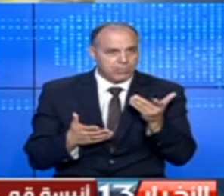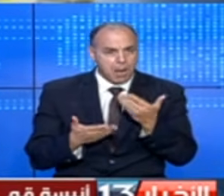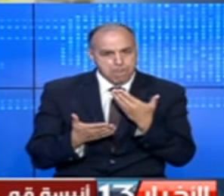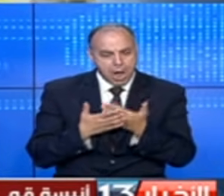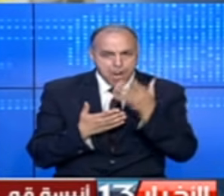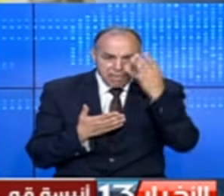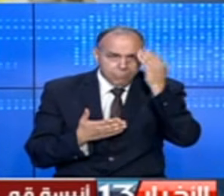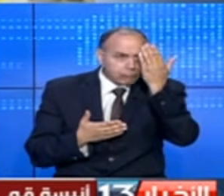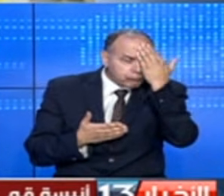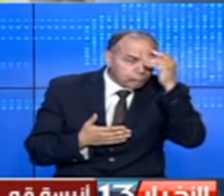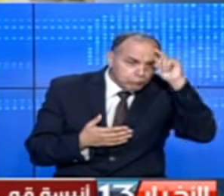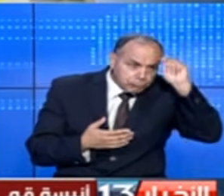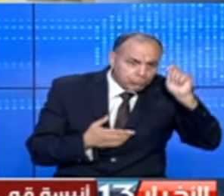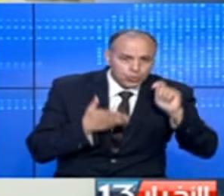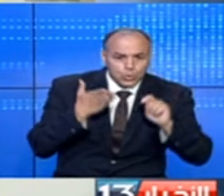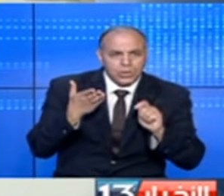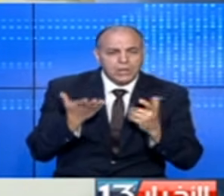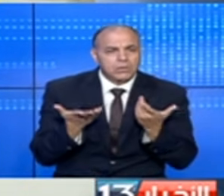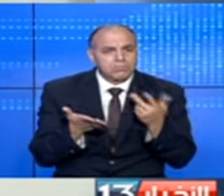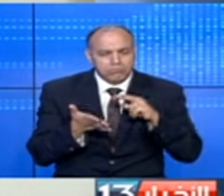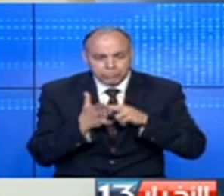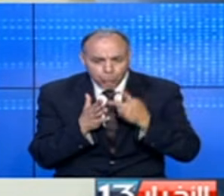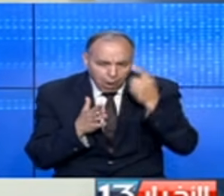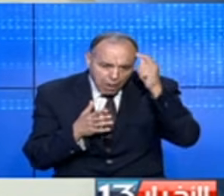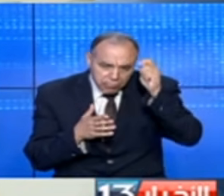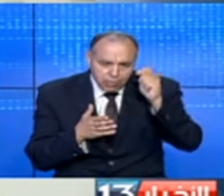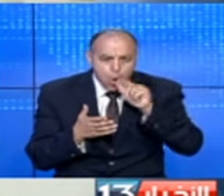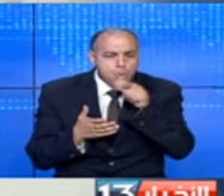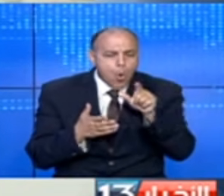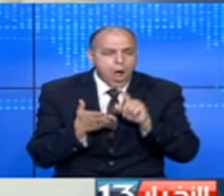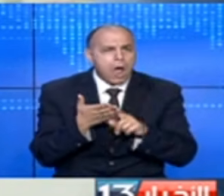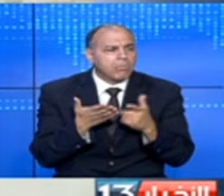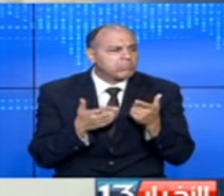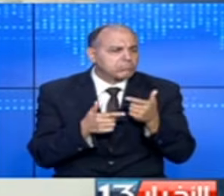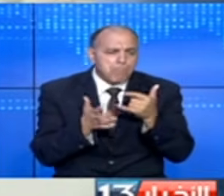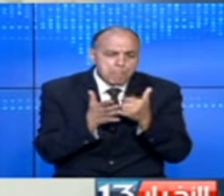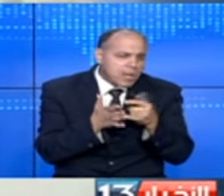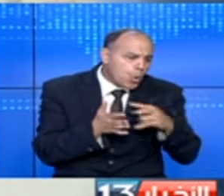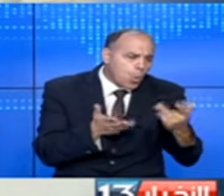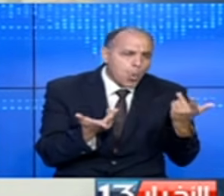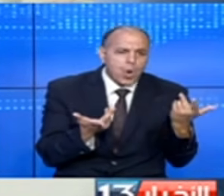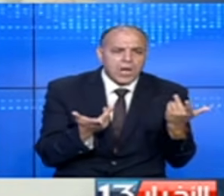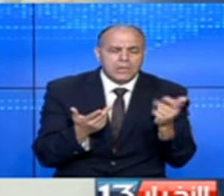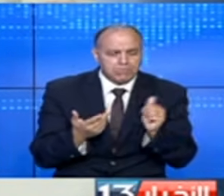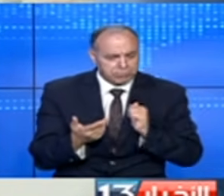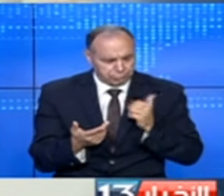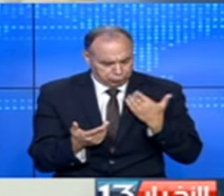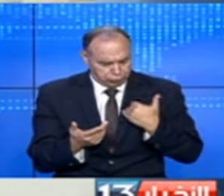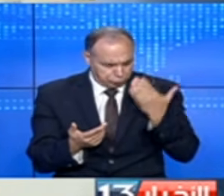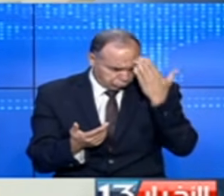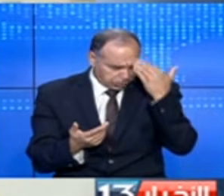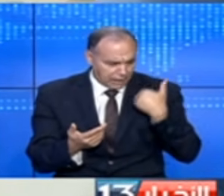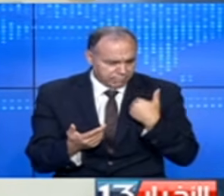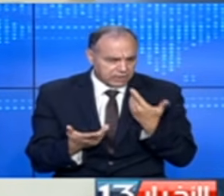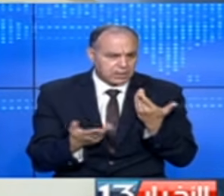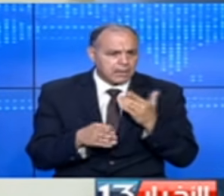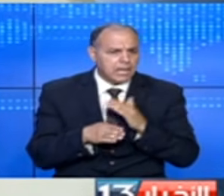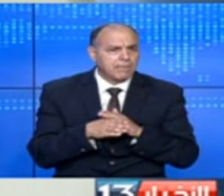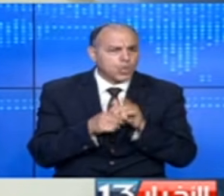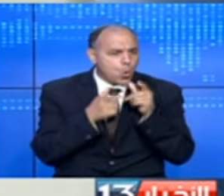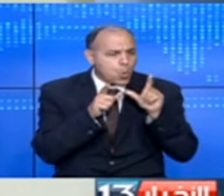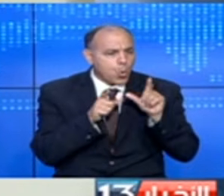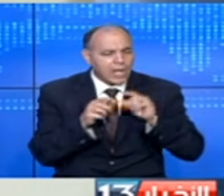المهارات المعرفيه والذهنيه، في المهارات اللغويه، كلك سوا في مجال الاستقلاليه الذاتيه نتاعو، في مجال